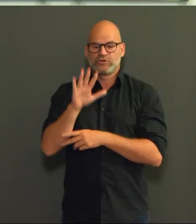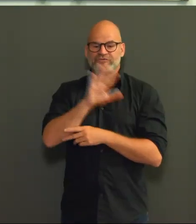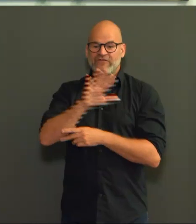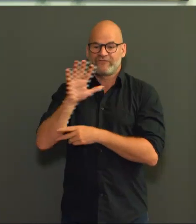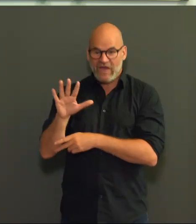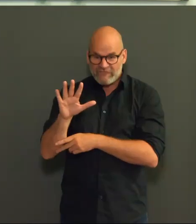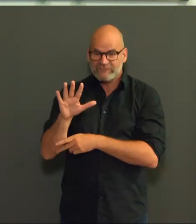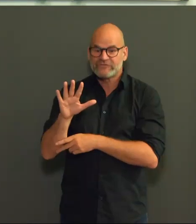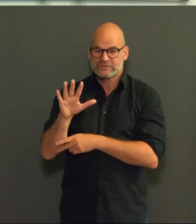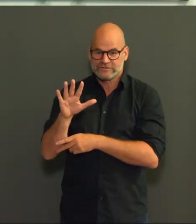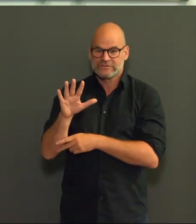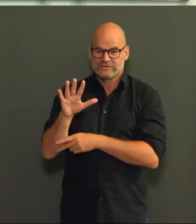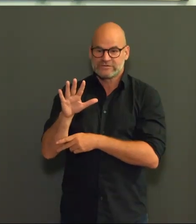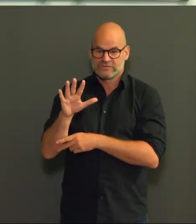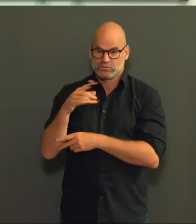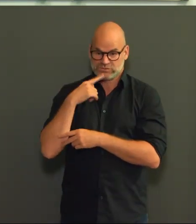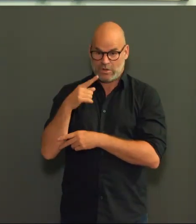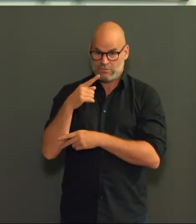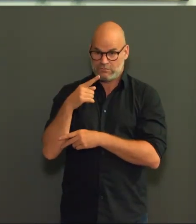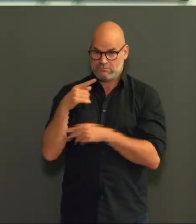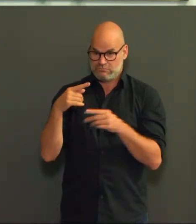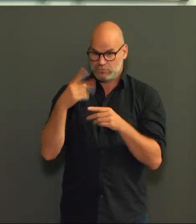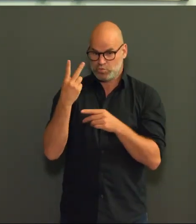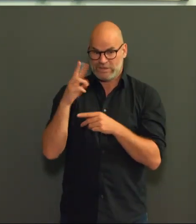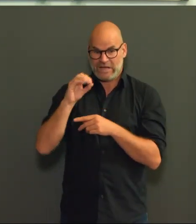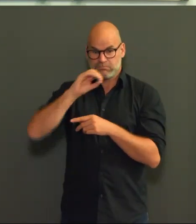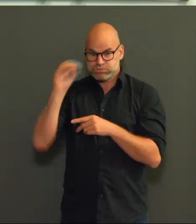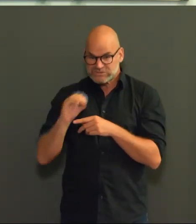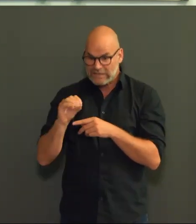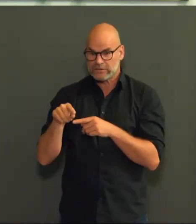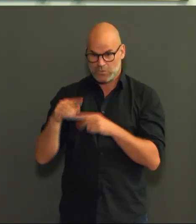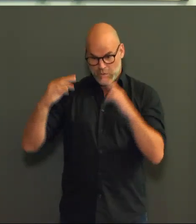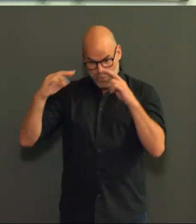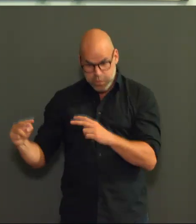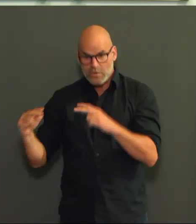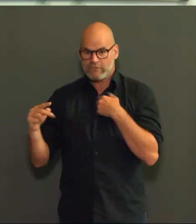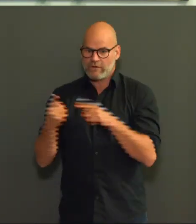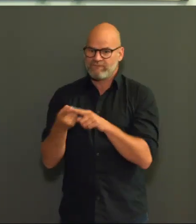er 32% minder dan verleden week.